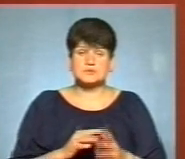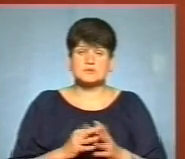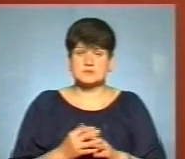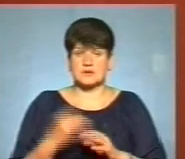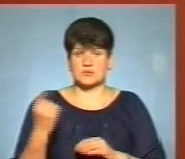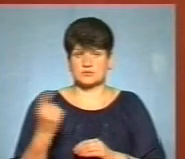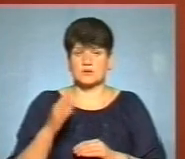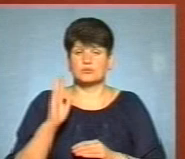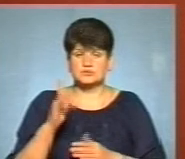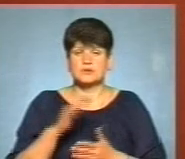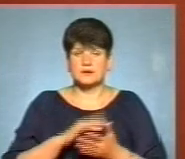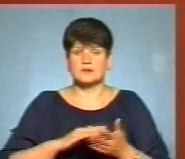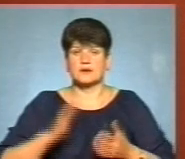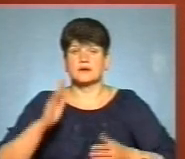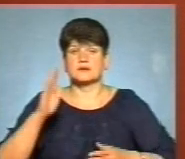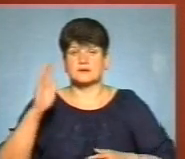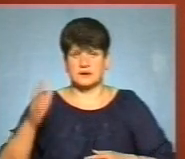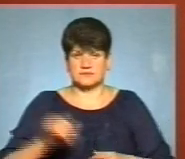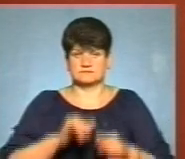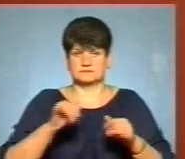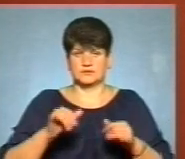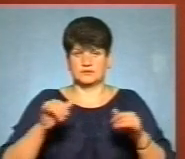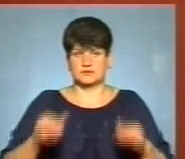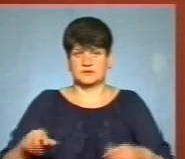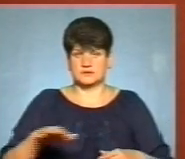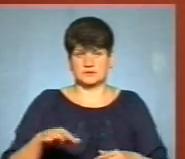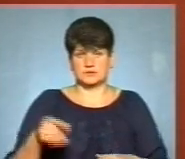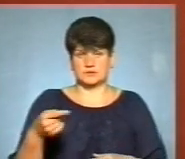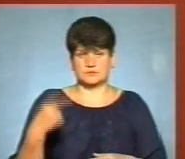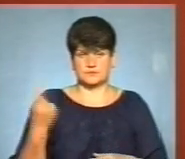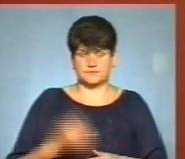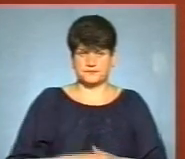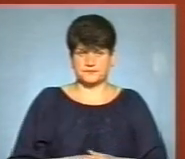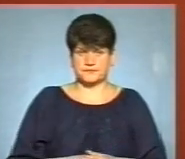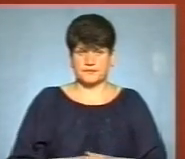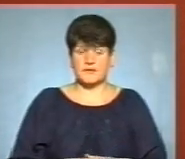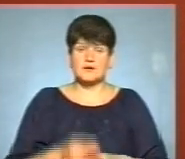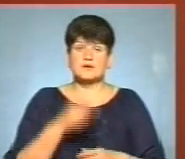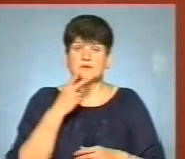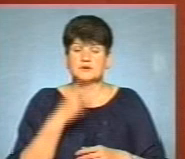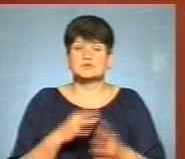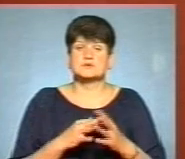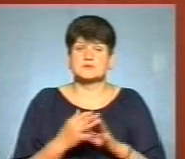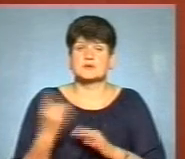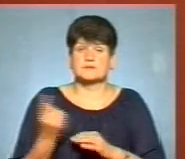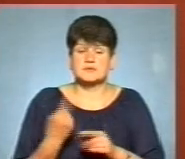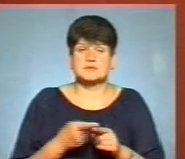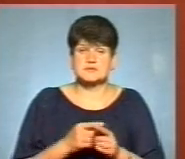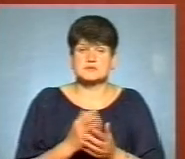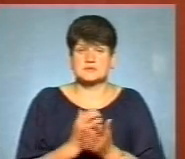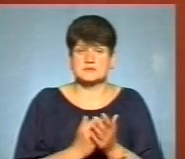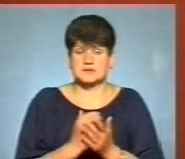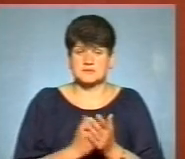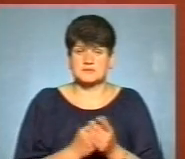господарство буде і надалі процвітати на теренах Тернопільщини. Отже, очевидно, що сільське господарство – це ресурс